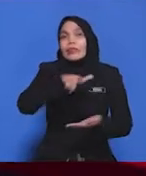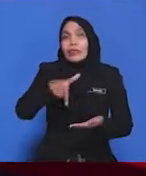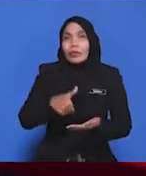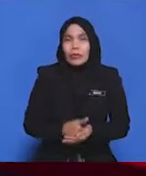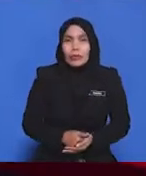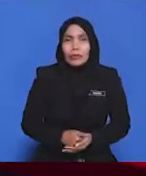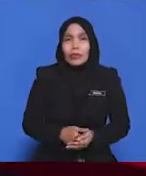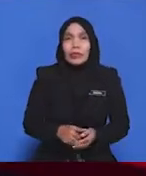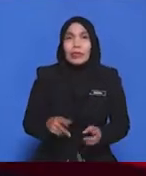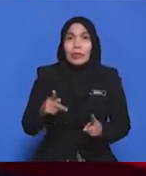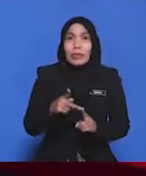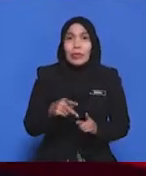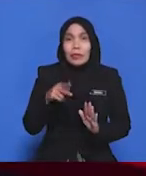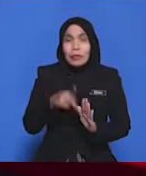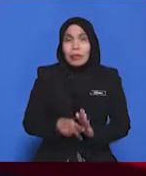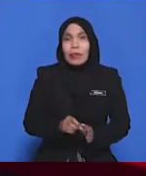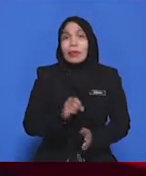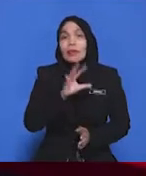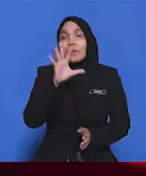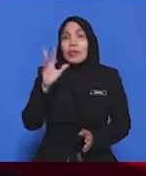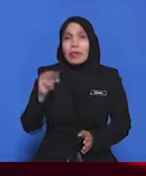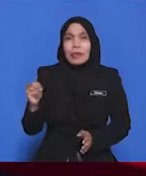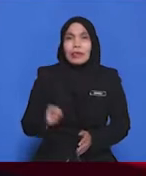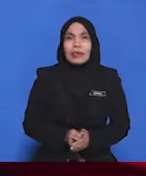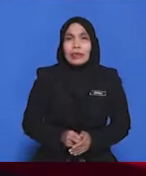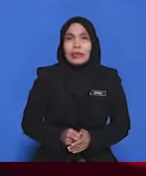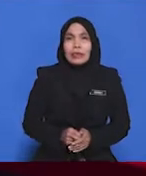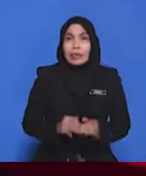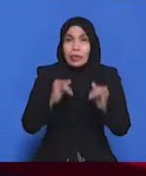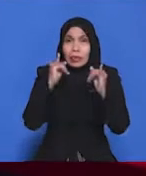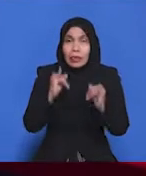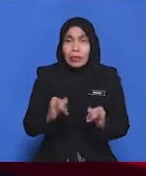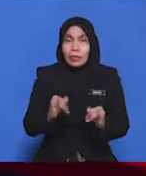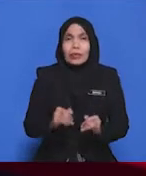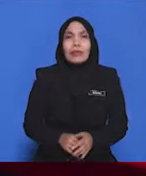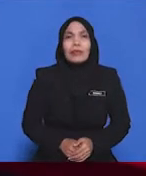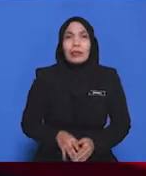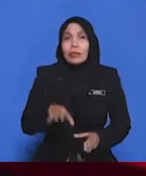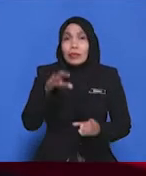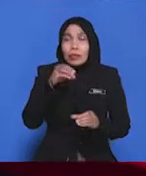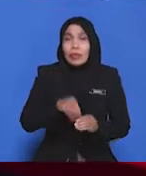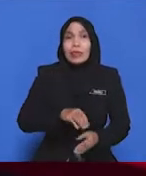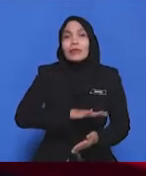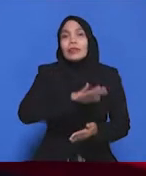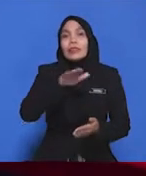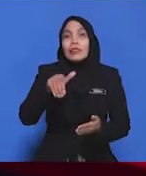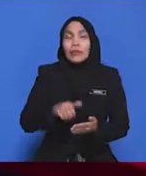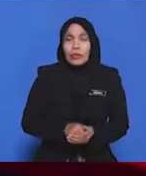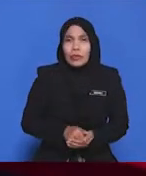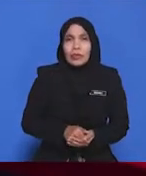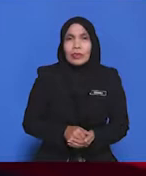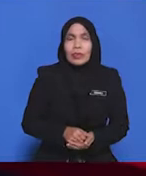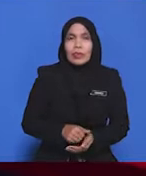individu dalam aspek jasmani, emosi, rohani, sosial